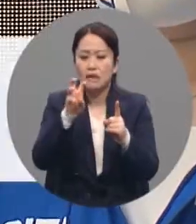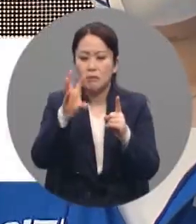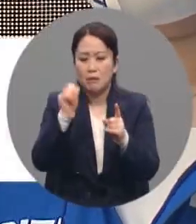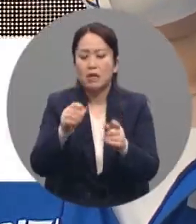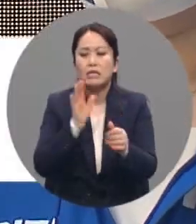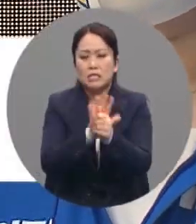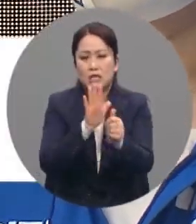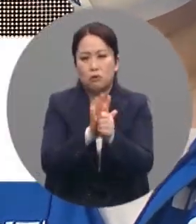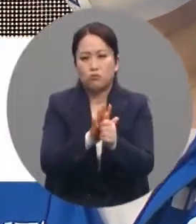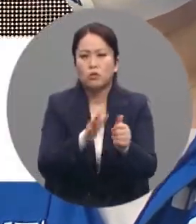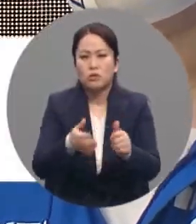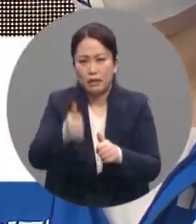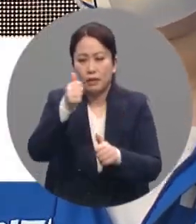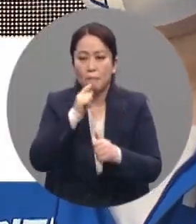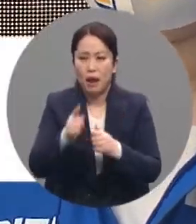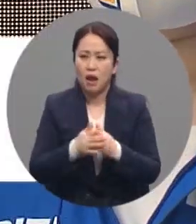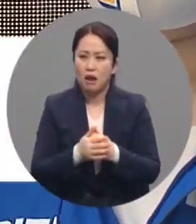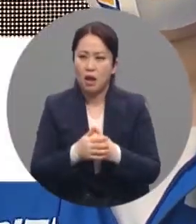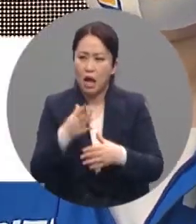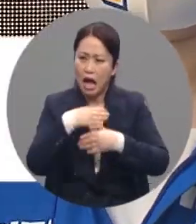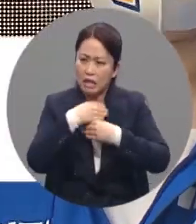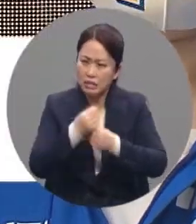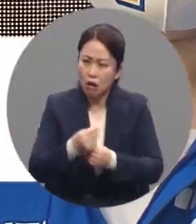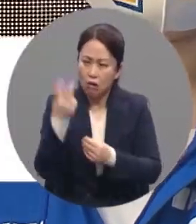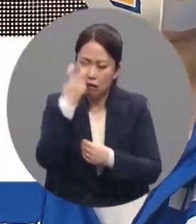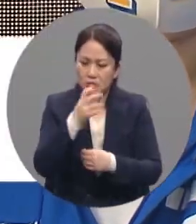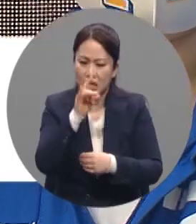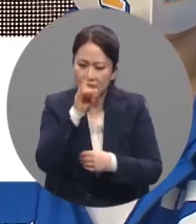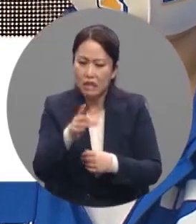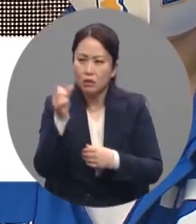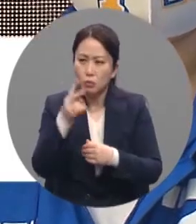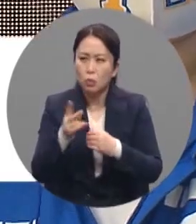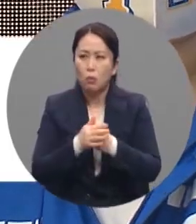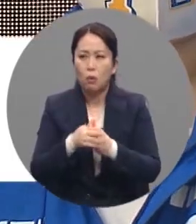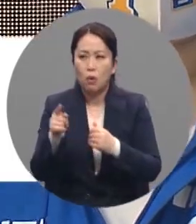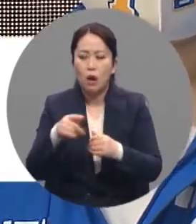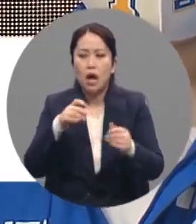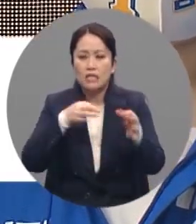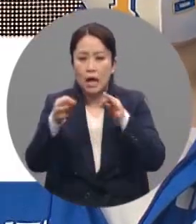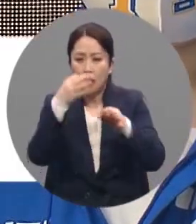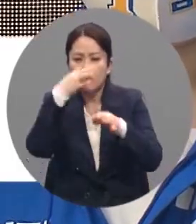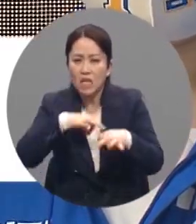있고 상업성도 검증이 안 돼 있는 어반루프라고 하는 것을